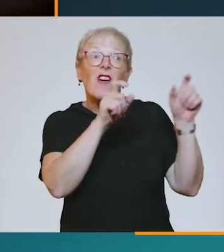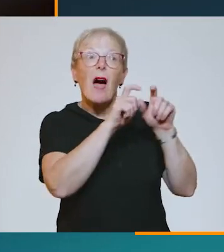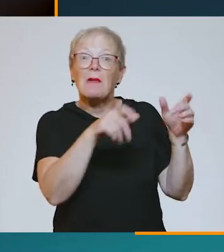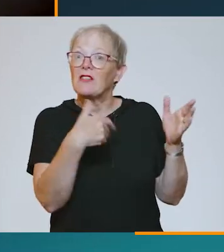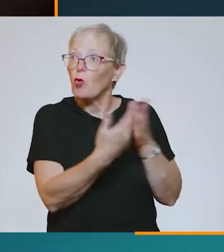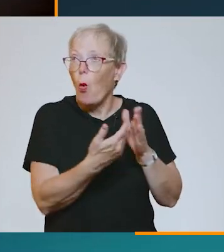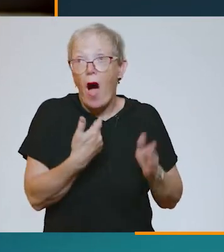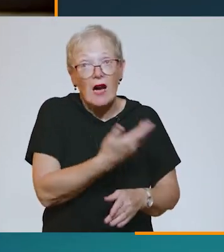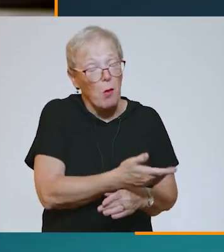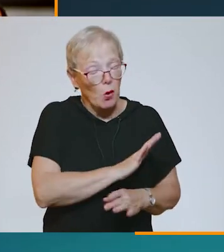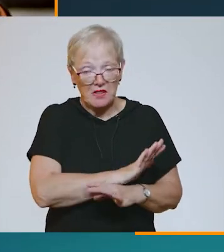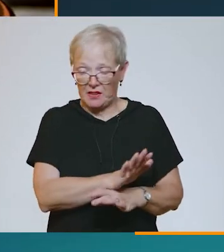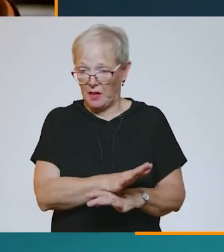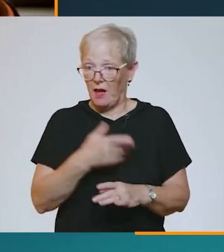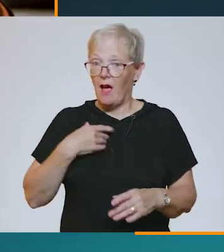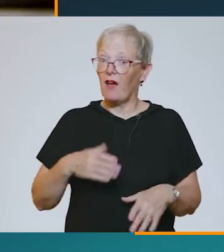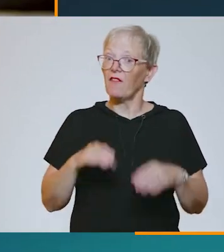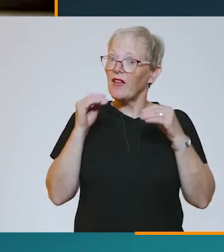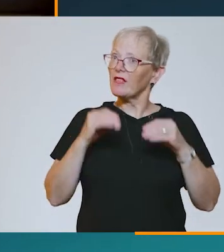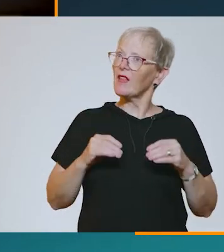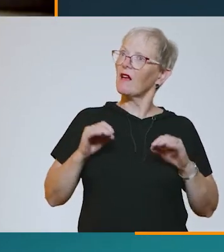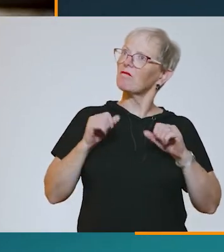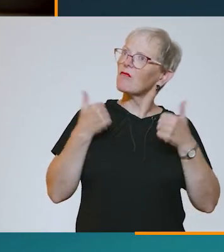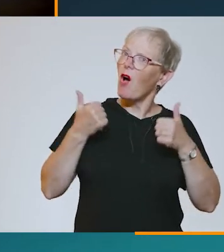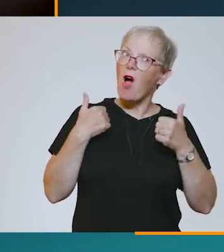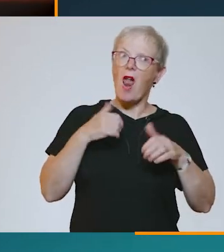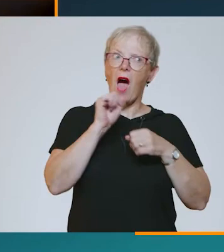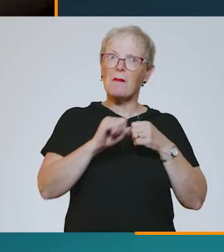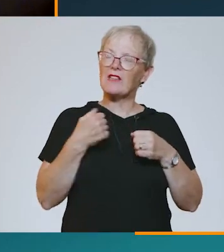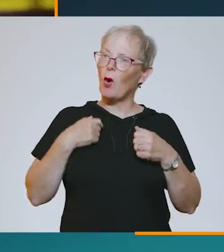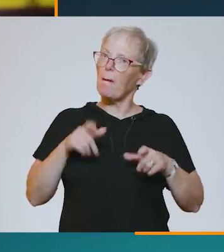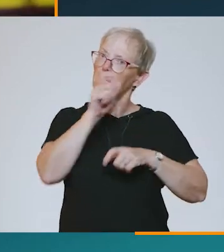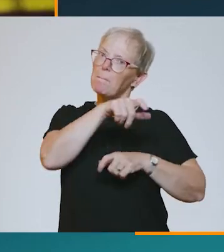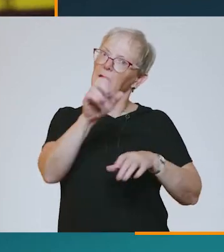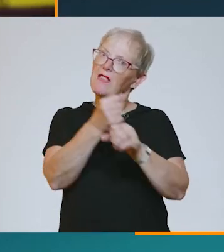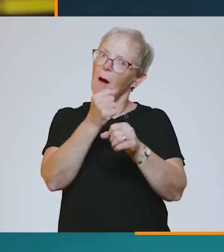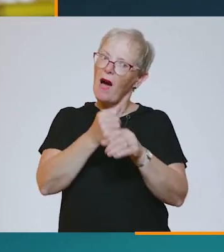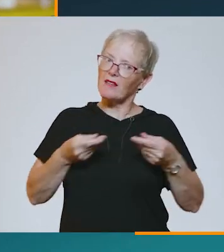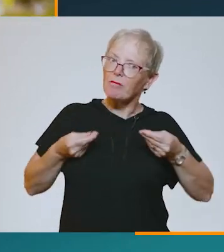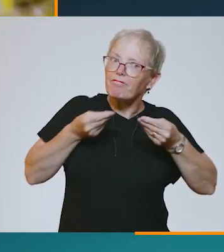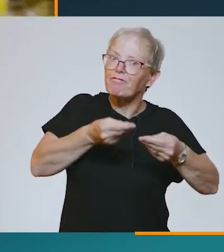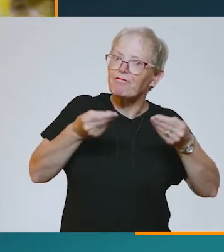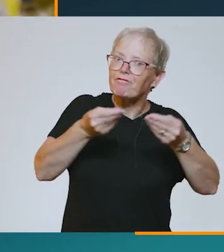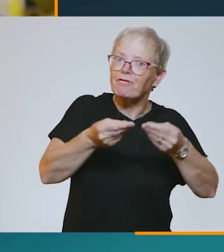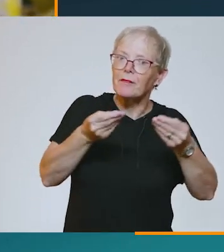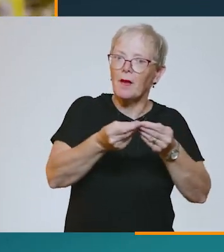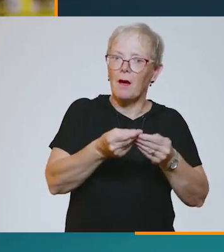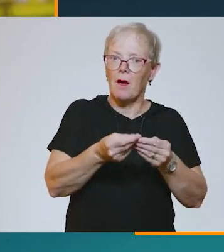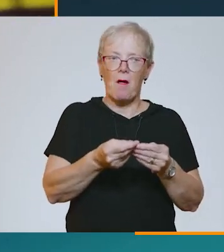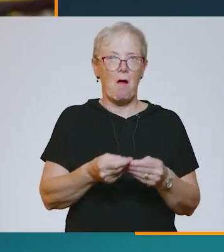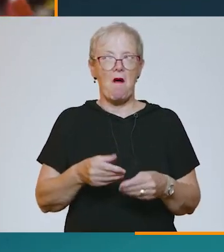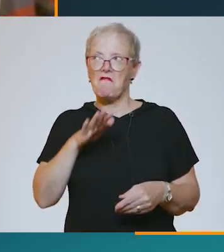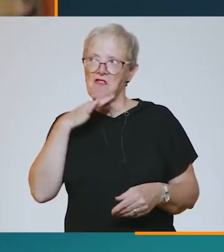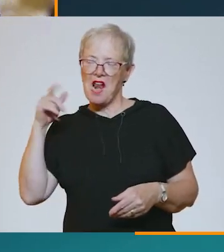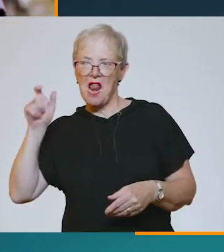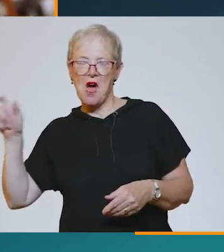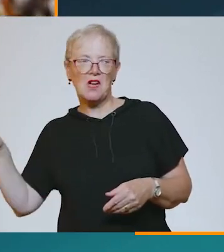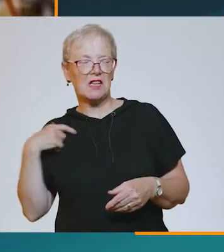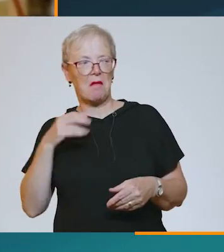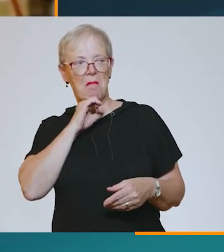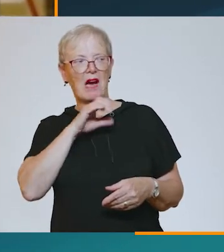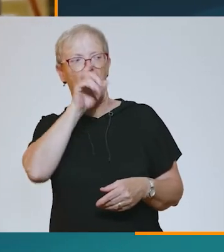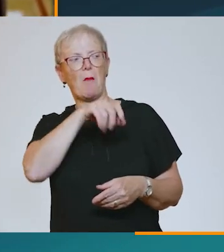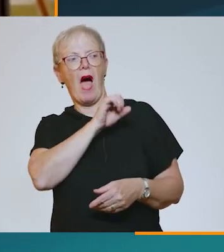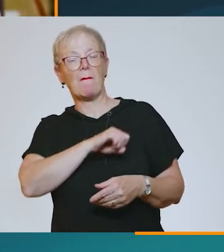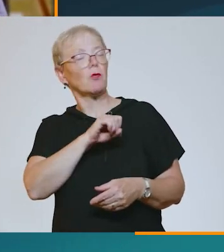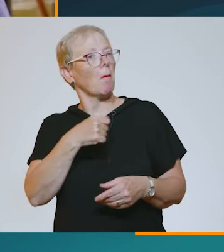thought that's great to make investment for every worker. Dafür, dass viele Leute so auf Amazon rummeckern, haben wir ganz schön viele Vorteile